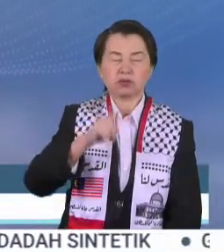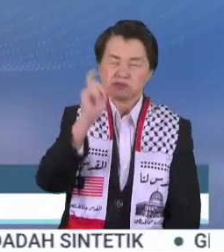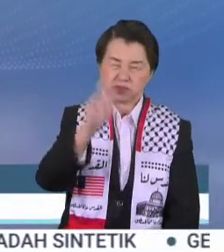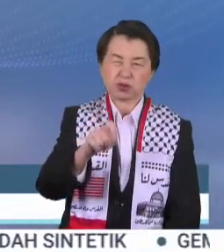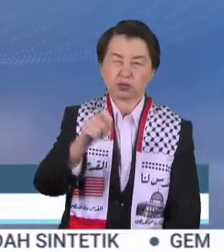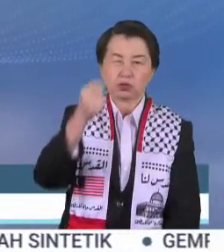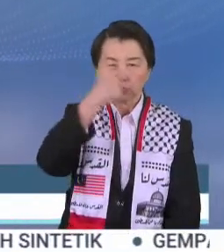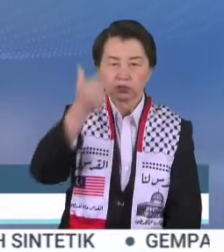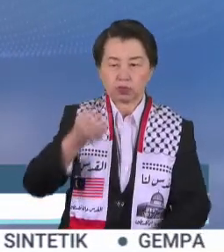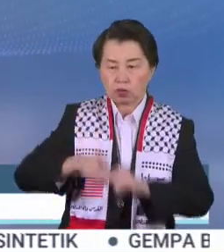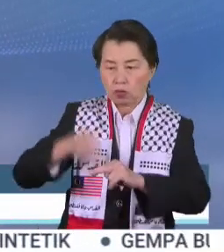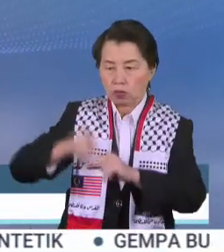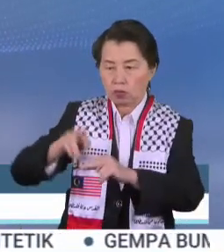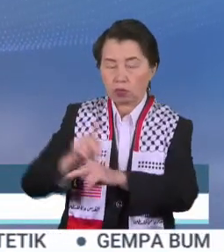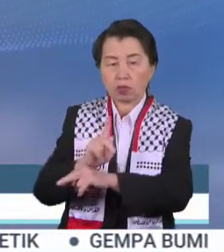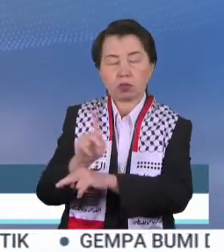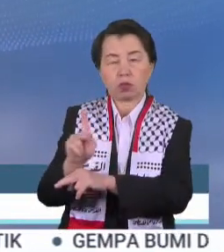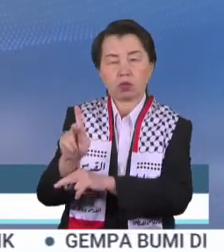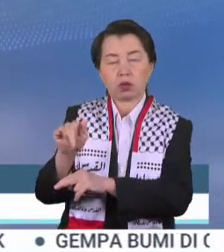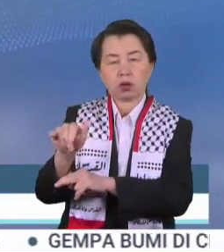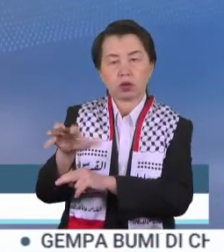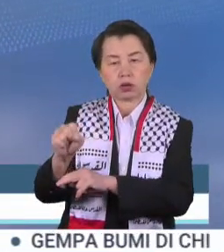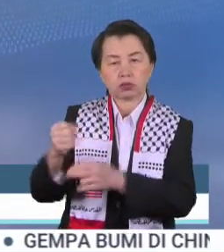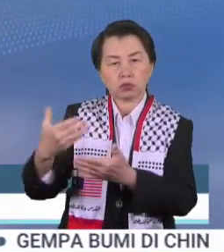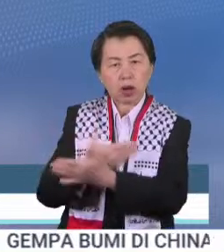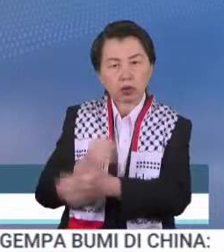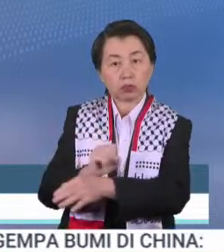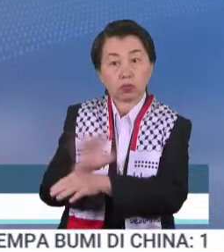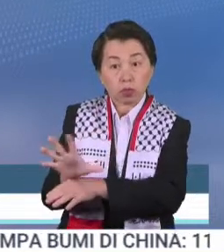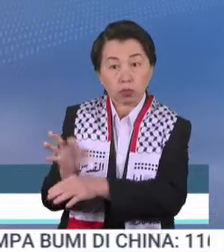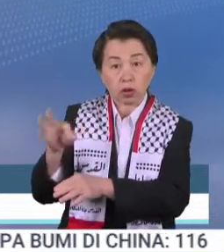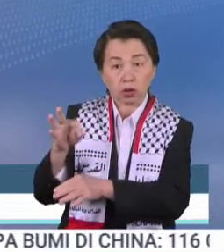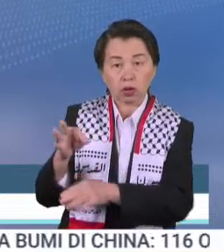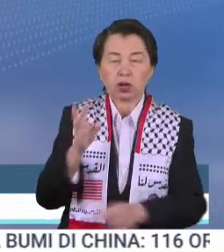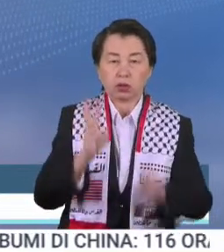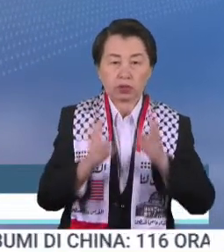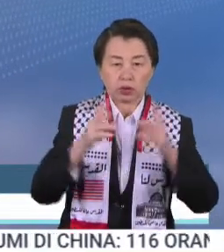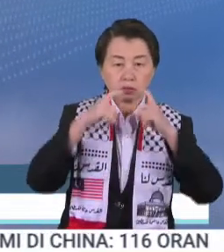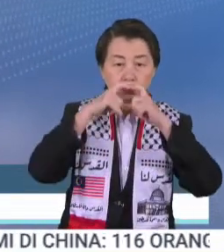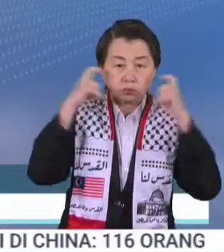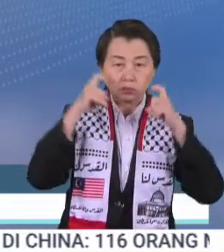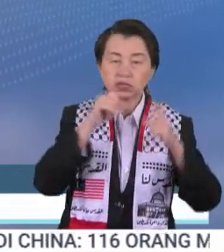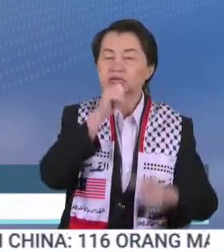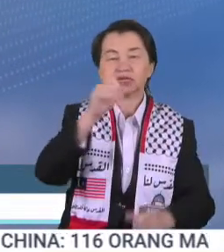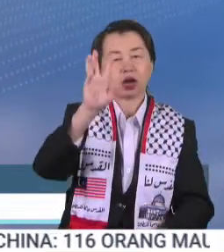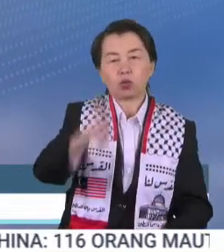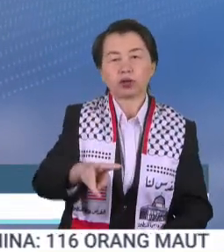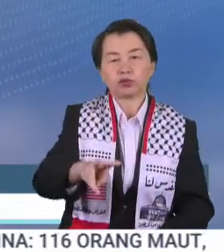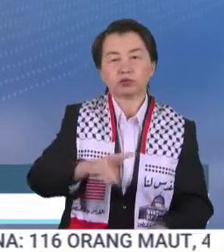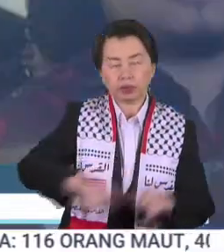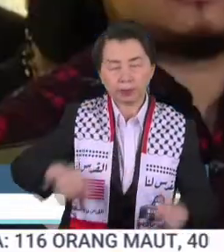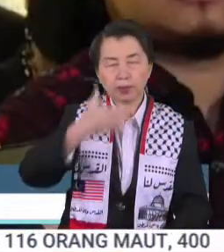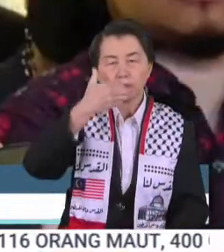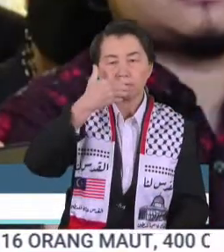perlu berikutan peningkatan kes baharu COVID-19 meskipun memakainya tidak diwajibkan.